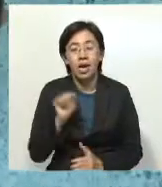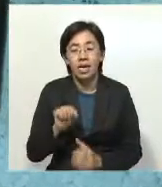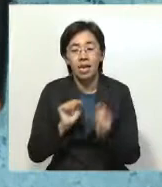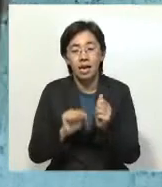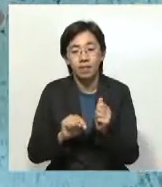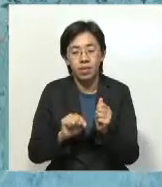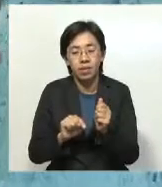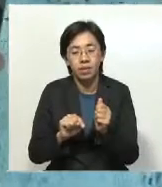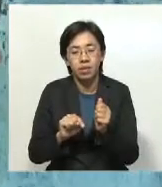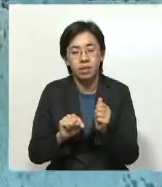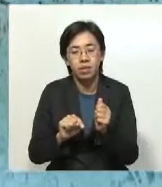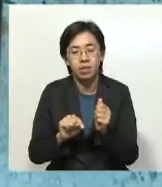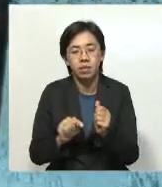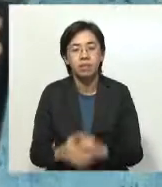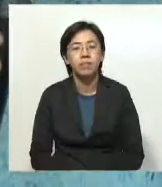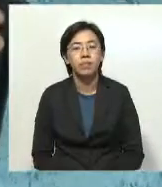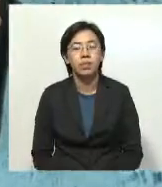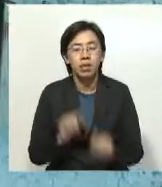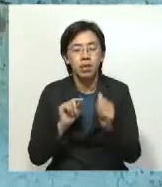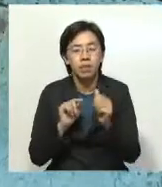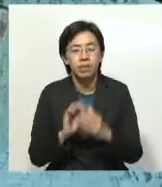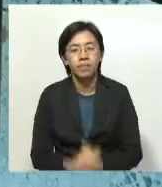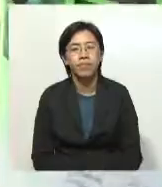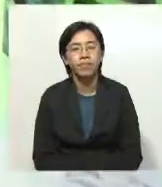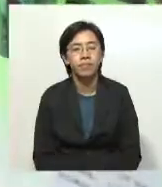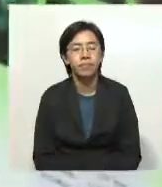อำเภอครนขออภัยค่ะ